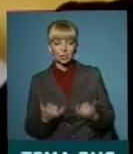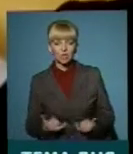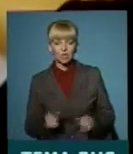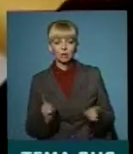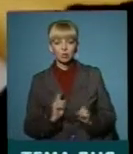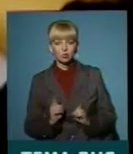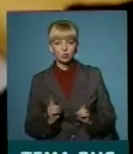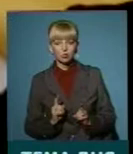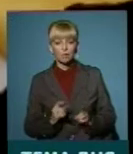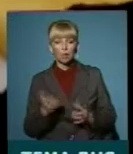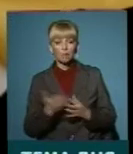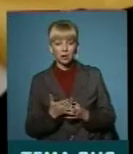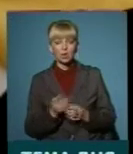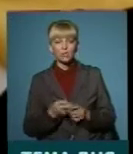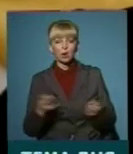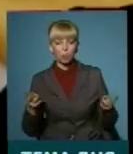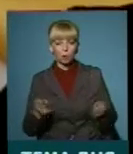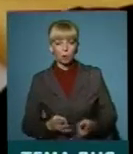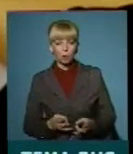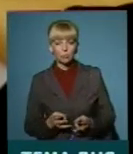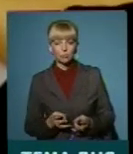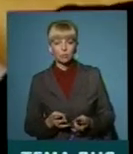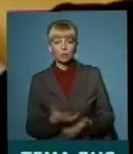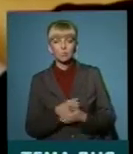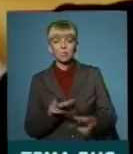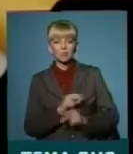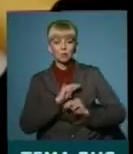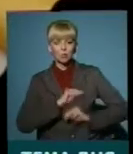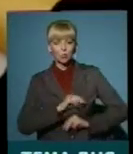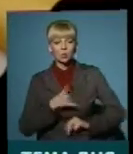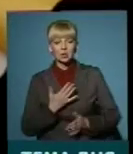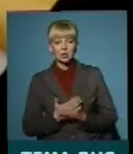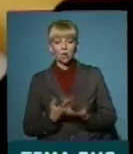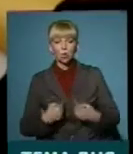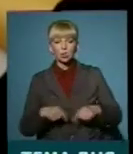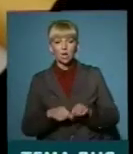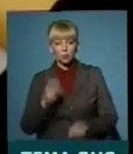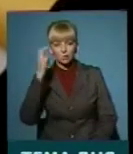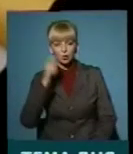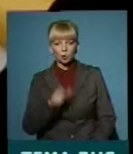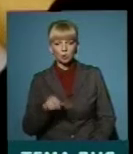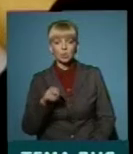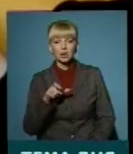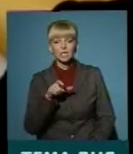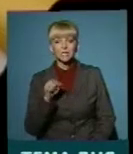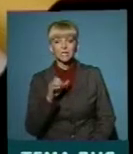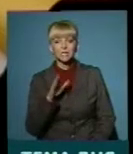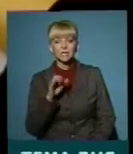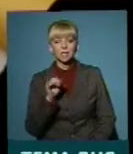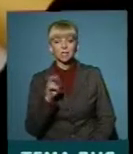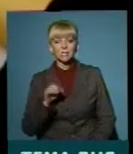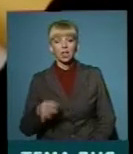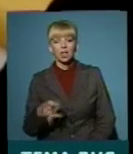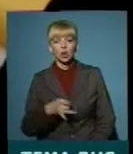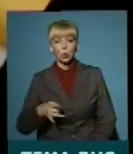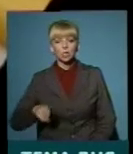що пільги ті потрібні. Ми співпрацюємо, у нас є організація чорнобильців при Заставницькій районній державній адміністрації